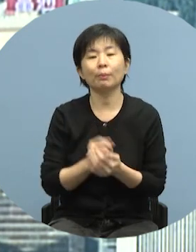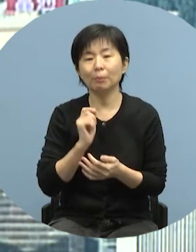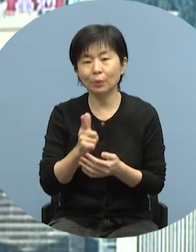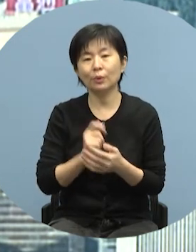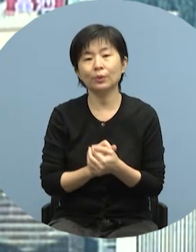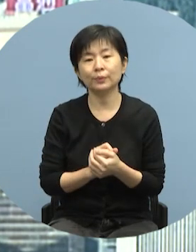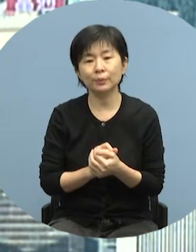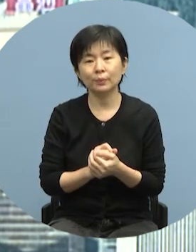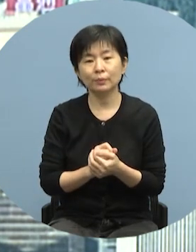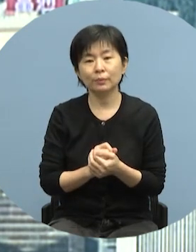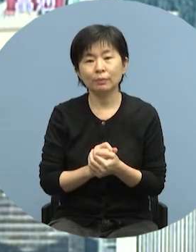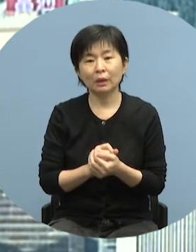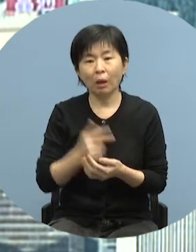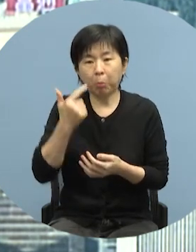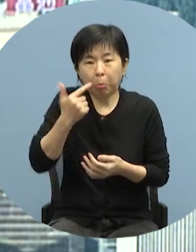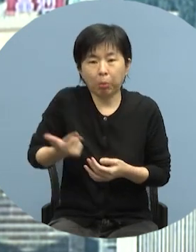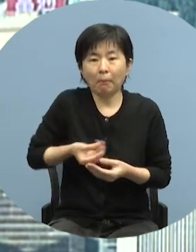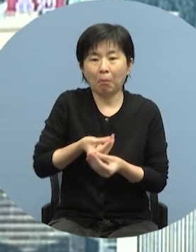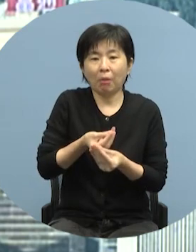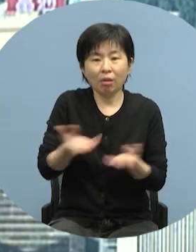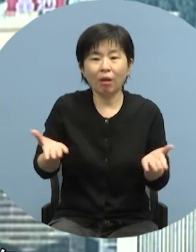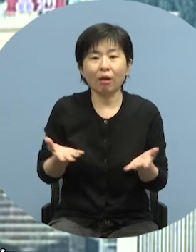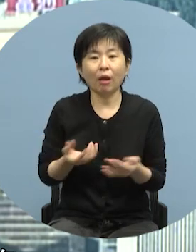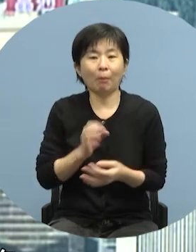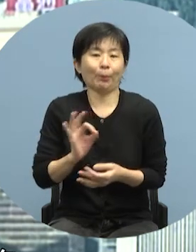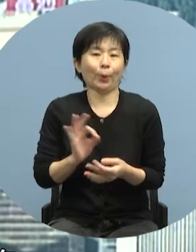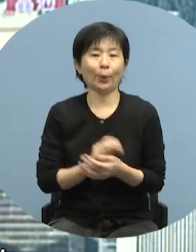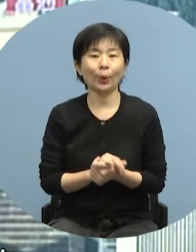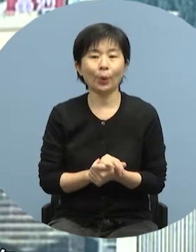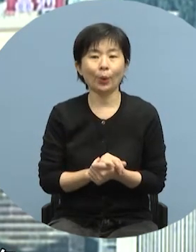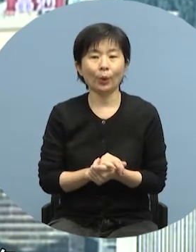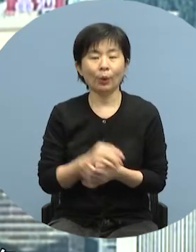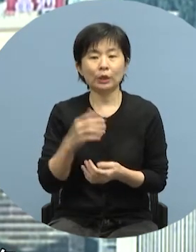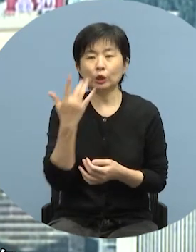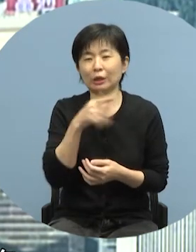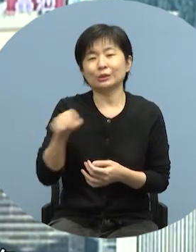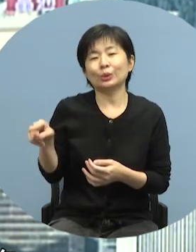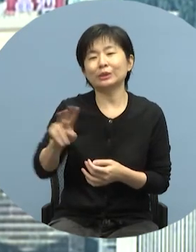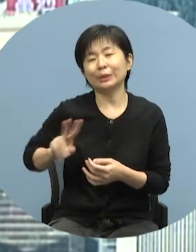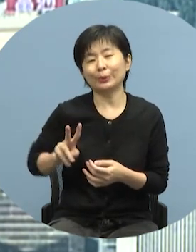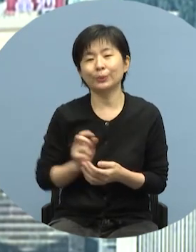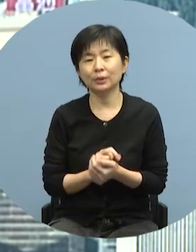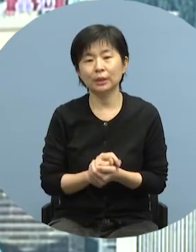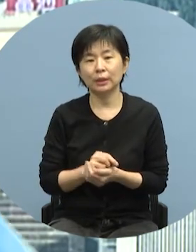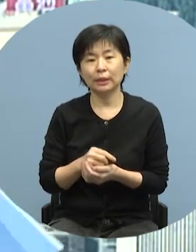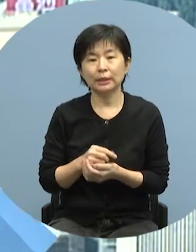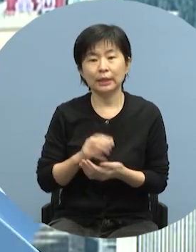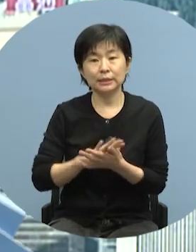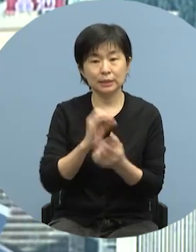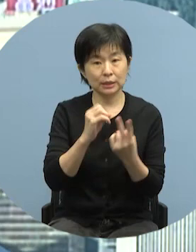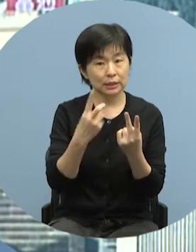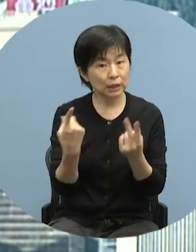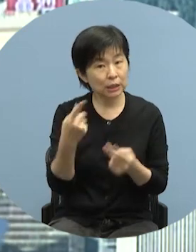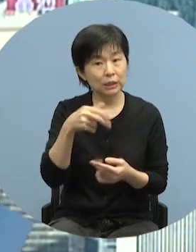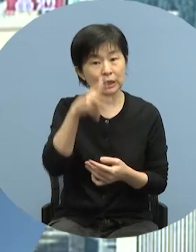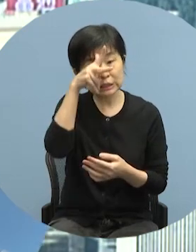告的內容，也沒有什麼給大家的驚喜，因為一如既往都是這樣的顏色。這個是2021年的施政